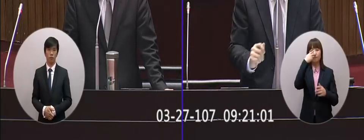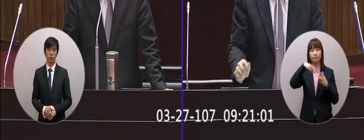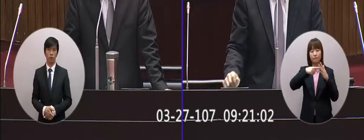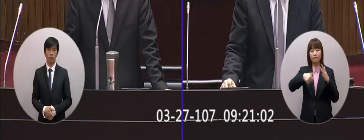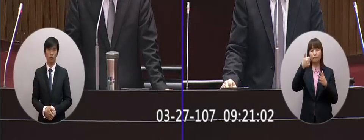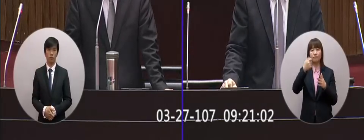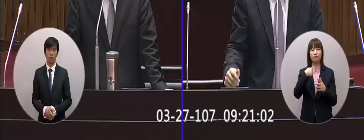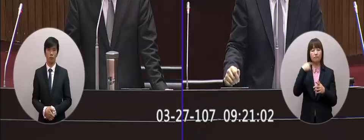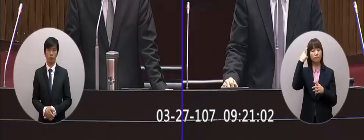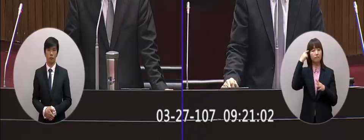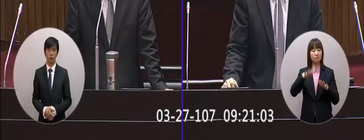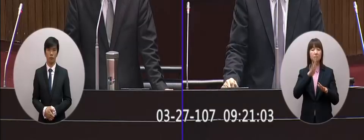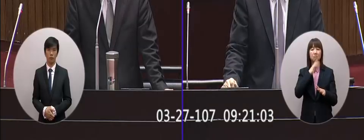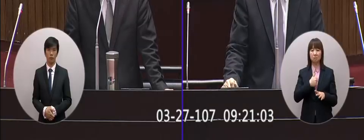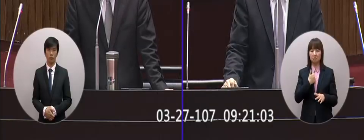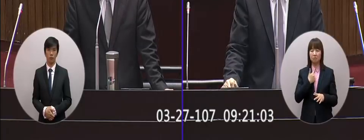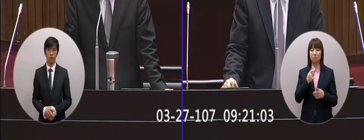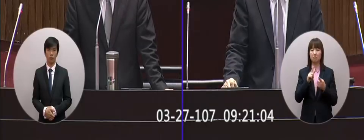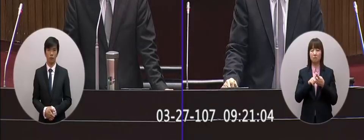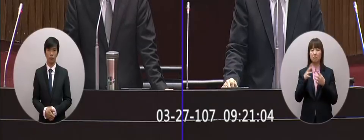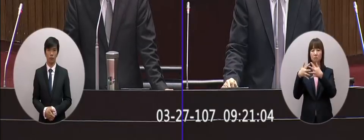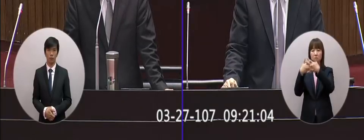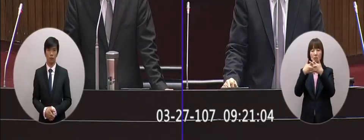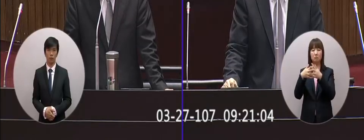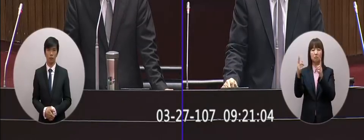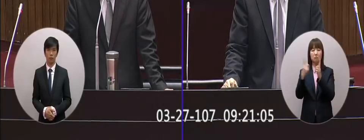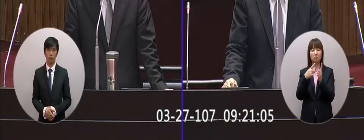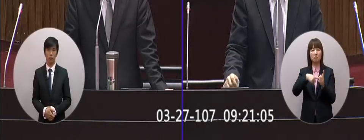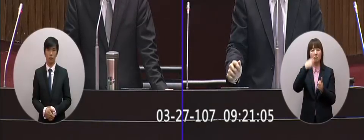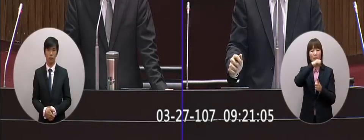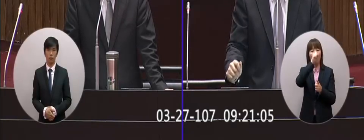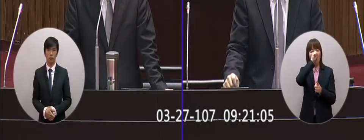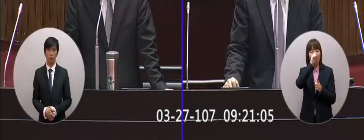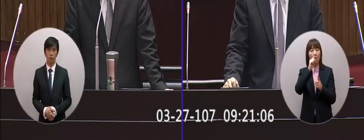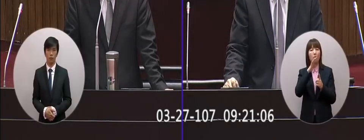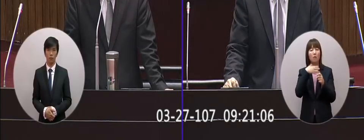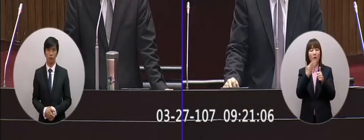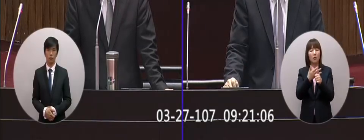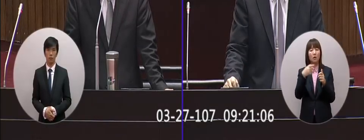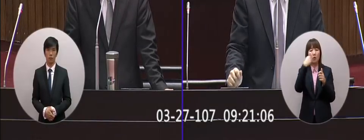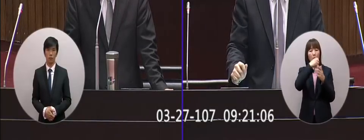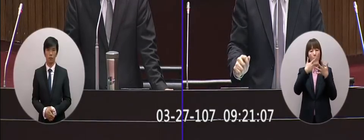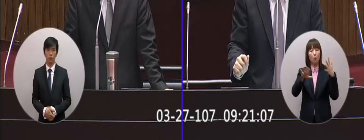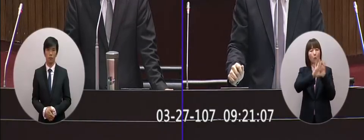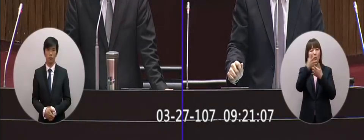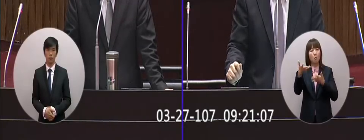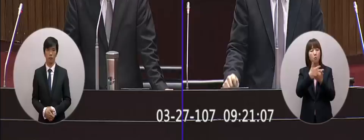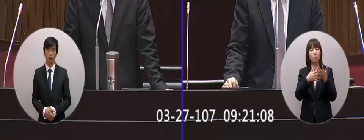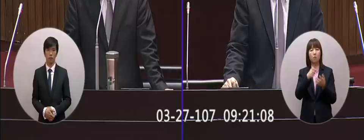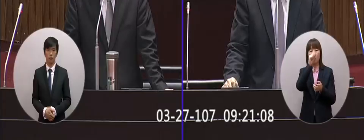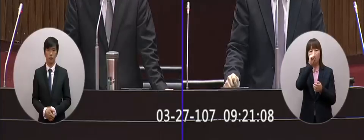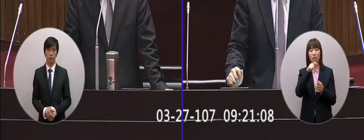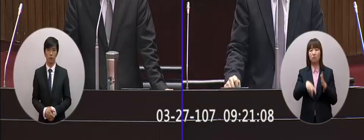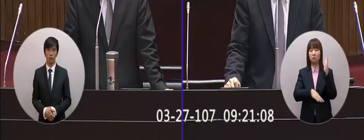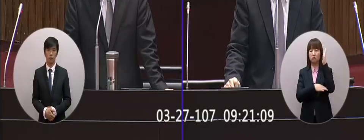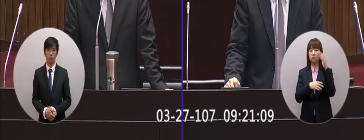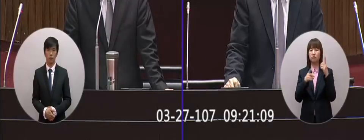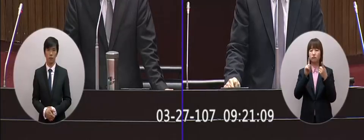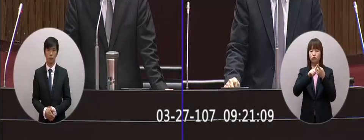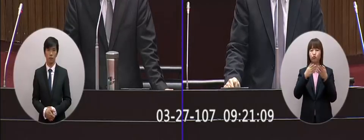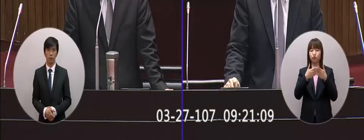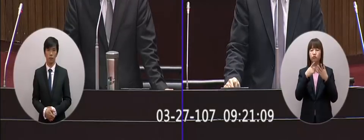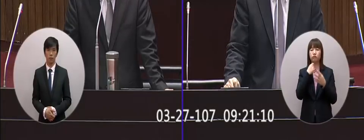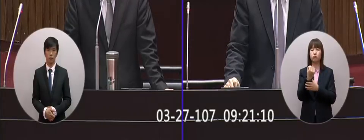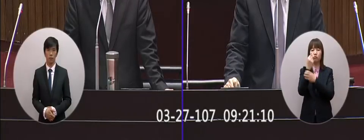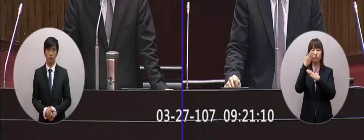长，我想这个确实这个美方的友人对我们这么的友善，给台湾更多的国际空间，我想这个政府都应该全力